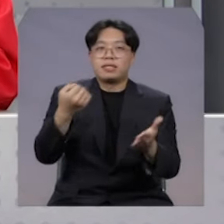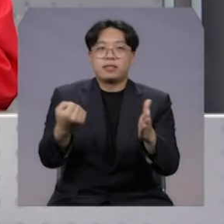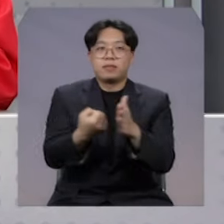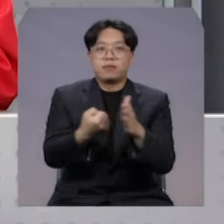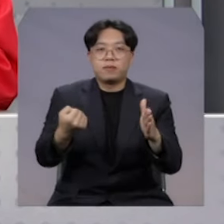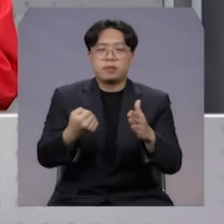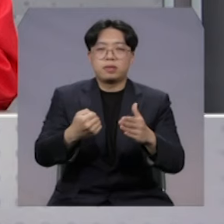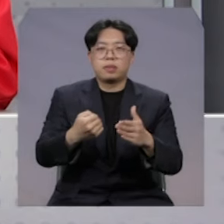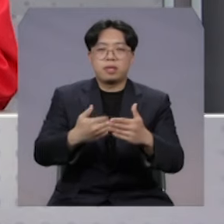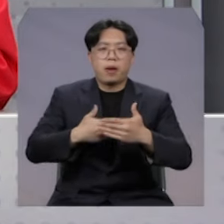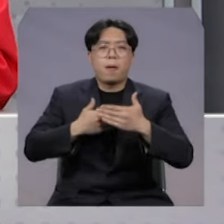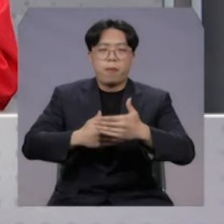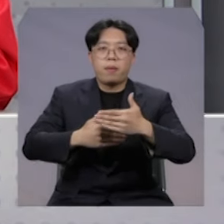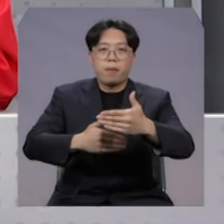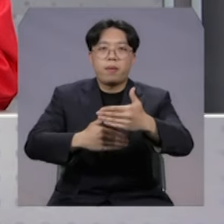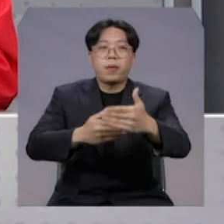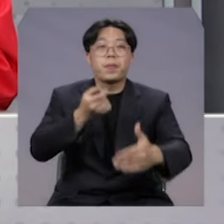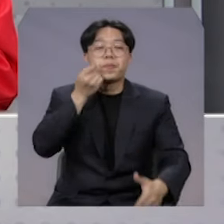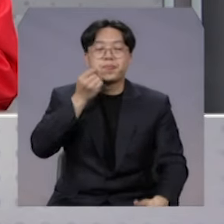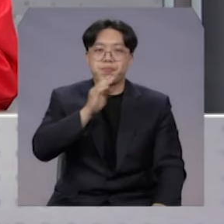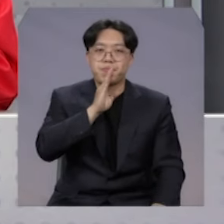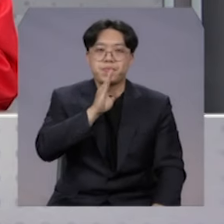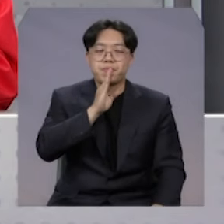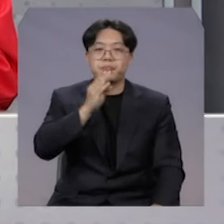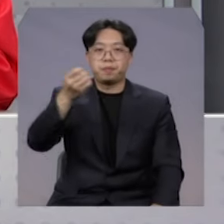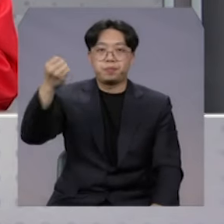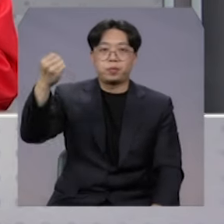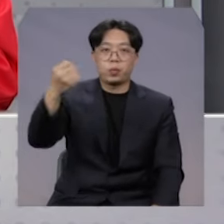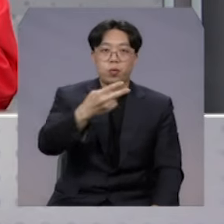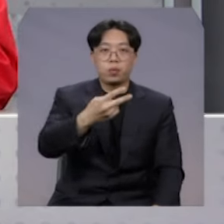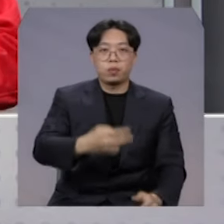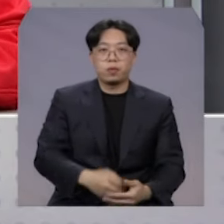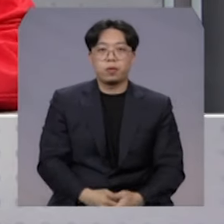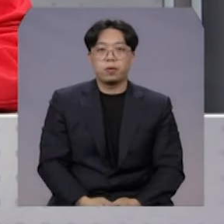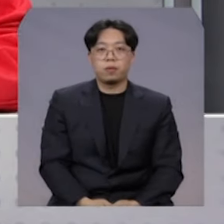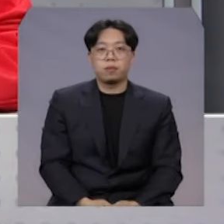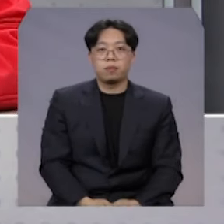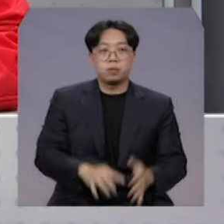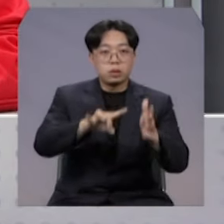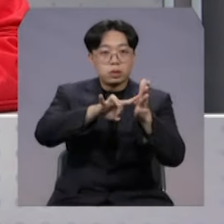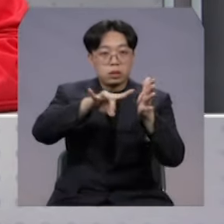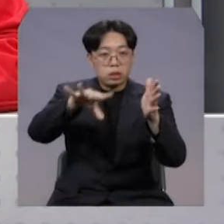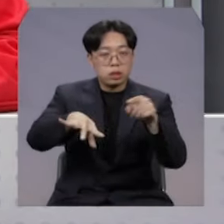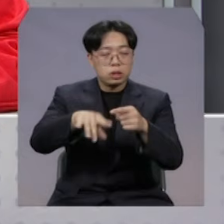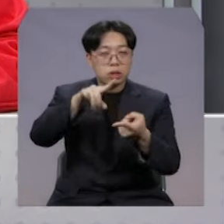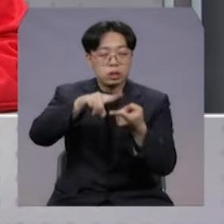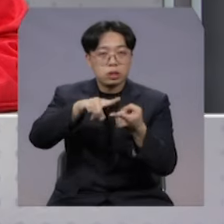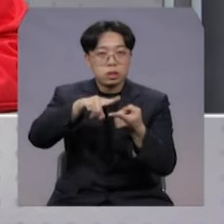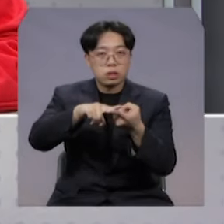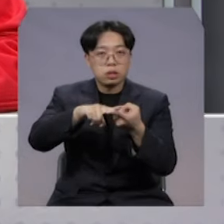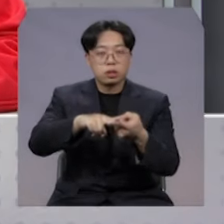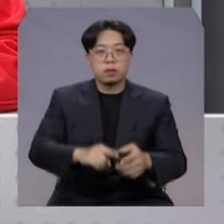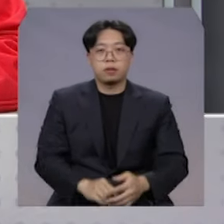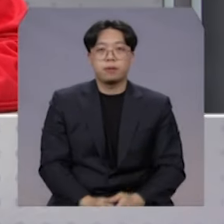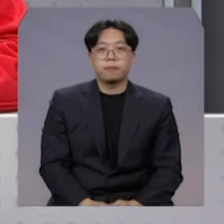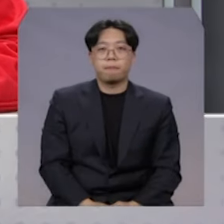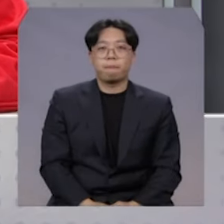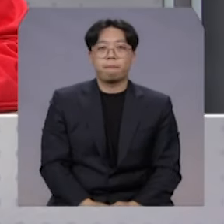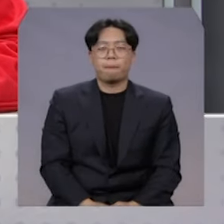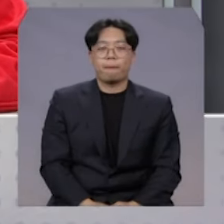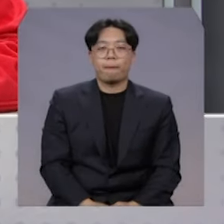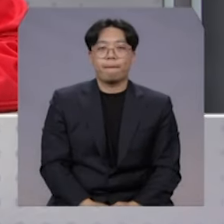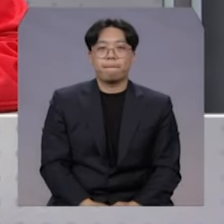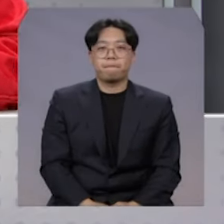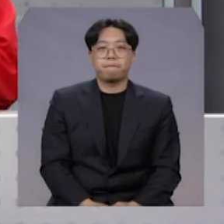추진되지 못했던 것 사실입니다. 그런데다가 그러면 세수 감소에 대한 대책이 있습니까? 예, 지금은 주도권이 이쪽에 있기 때문에 질문은 나중에